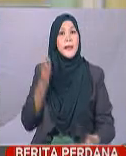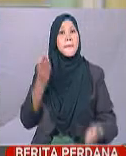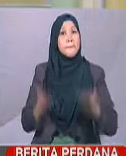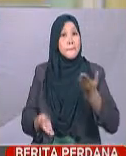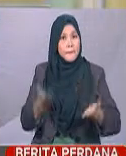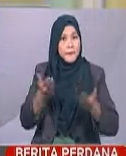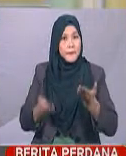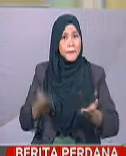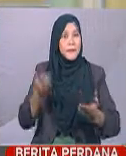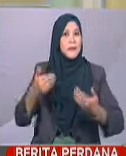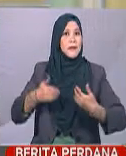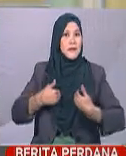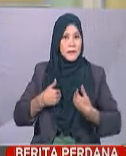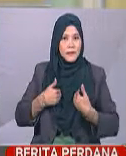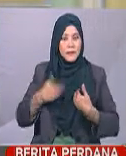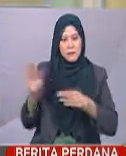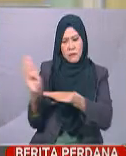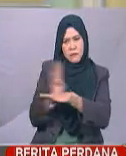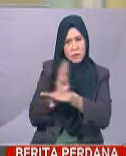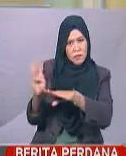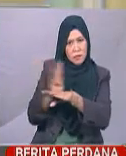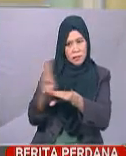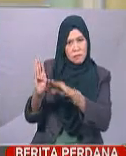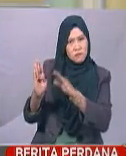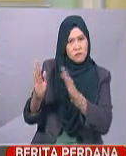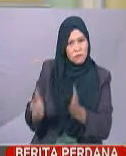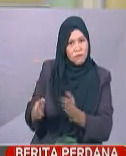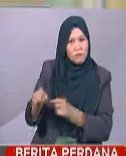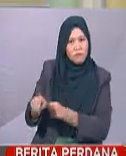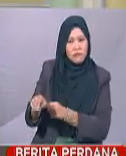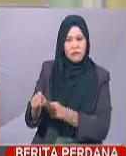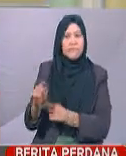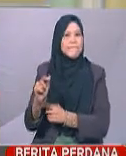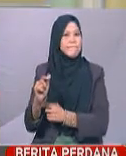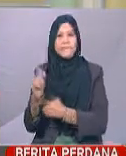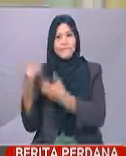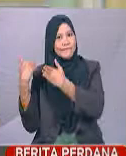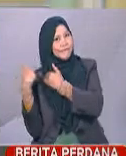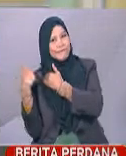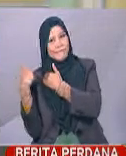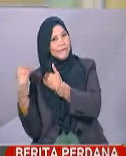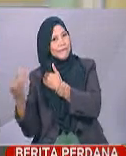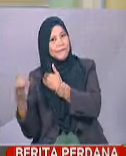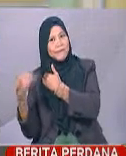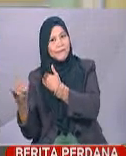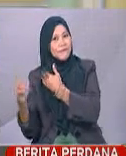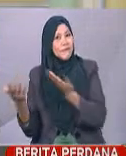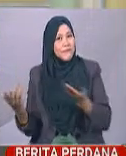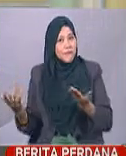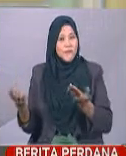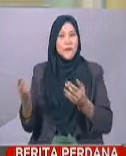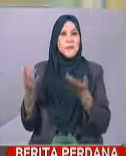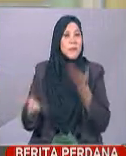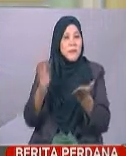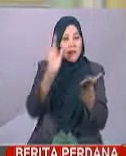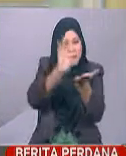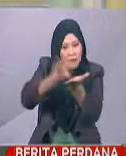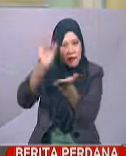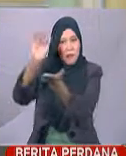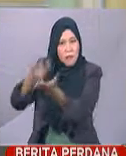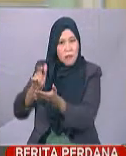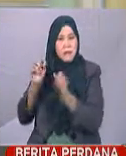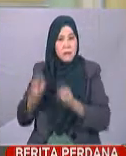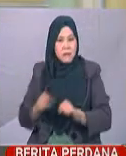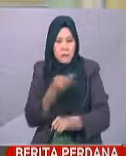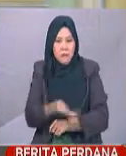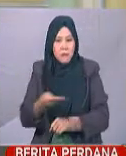Kemungkinan ada peniaga-peniaga yang tidak bertanggungjawab mungkin akan mengambil kesempatan untuk